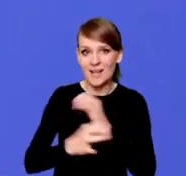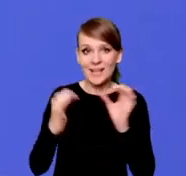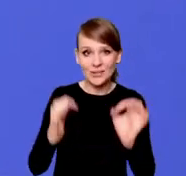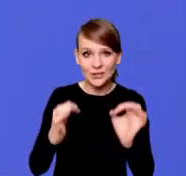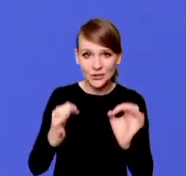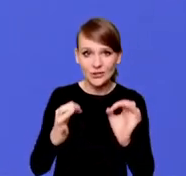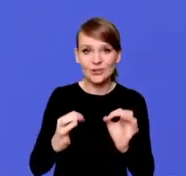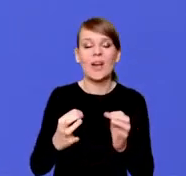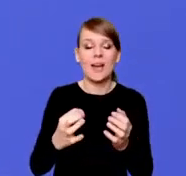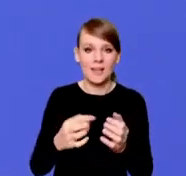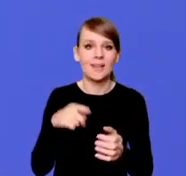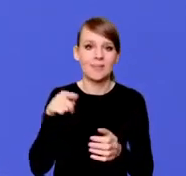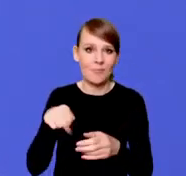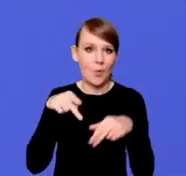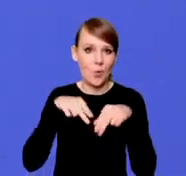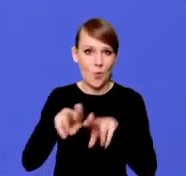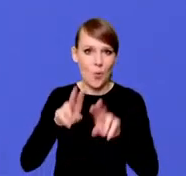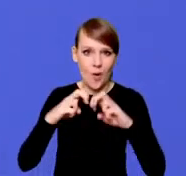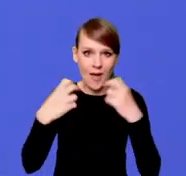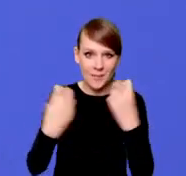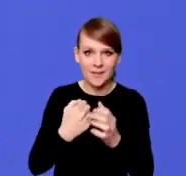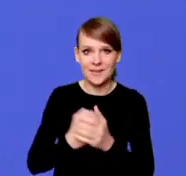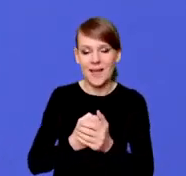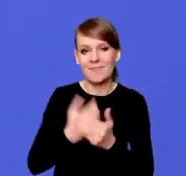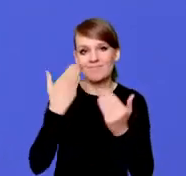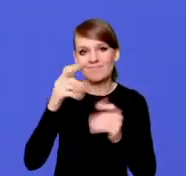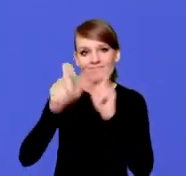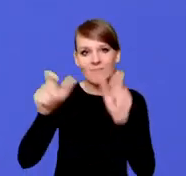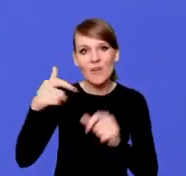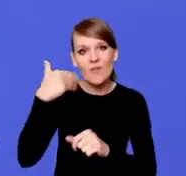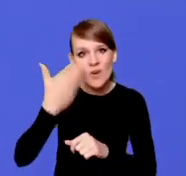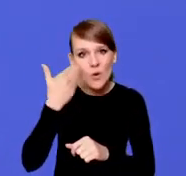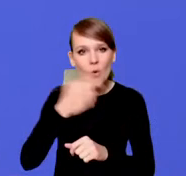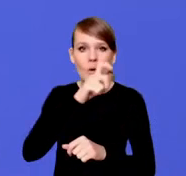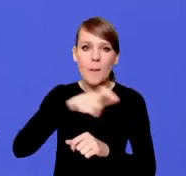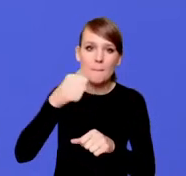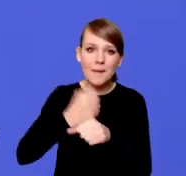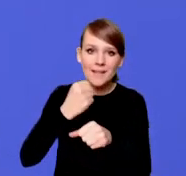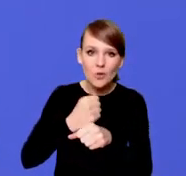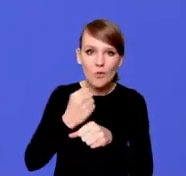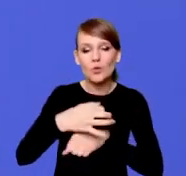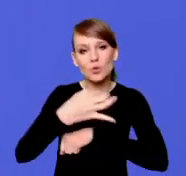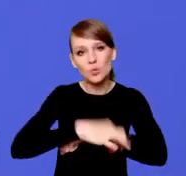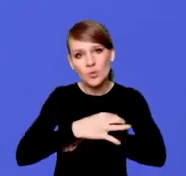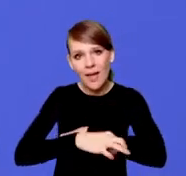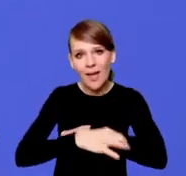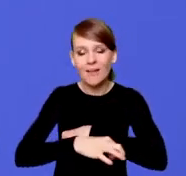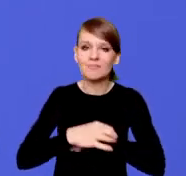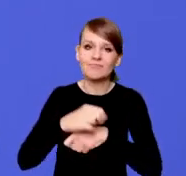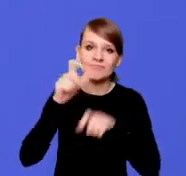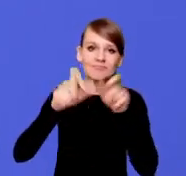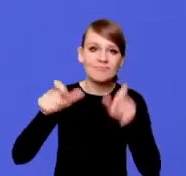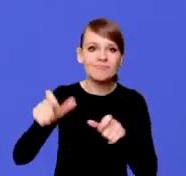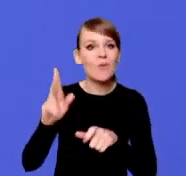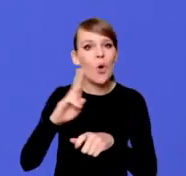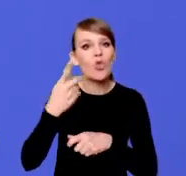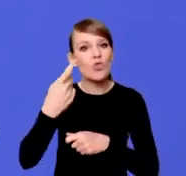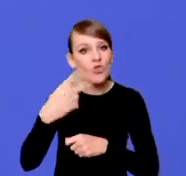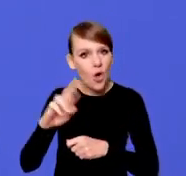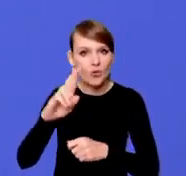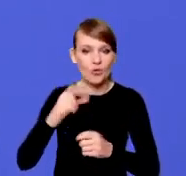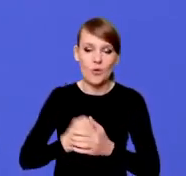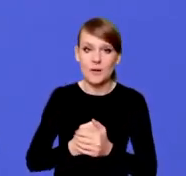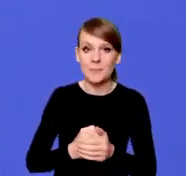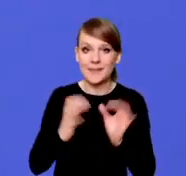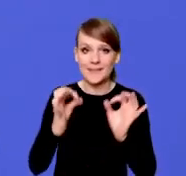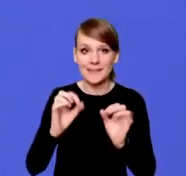webinarium, wykładowców, pracowników, studentów, a także doktorantów. Dzisiaj, proszę Państwa, spotykamy się na